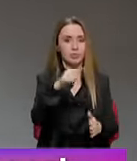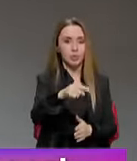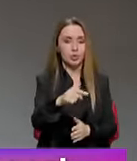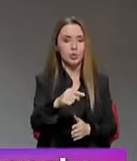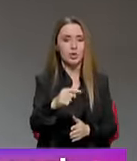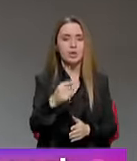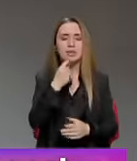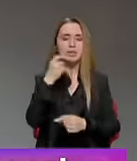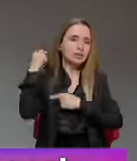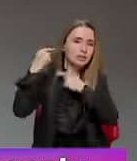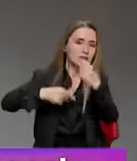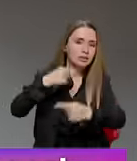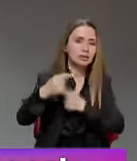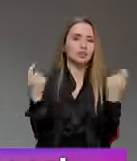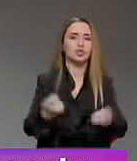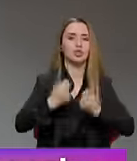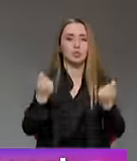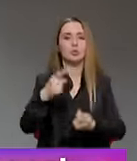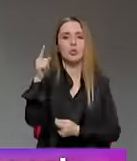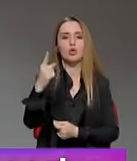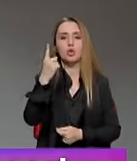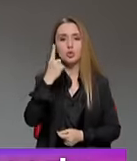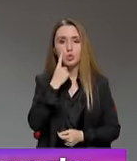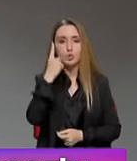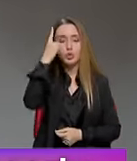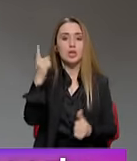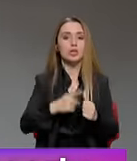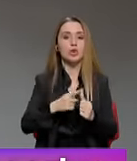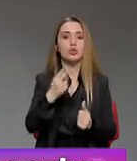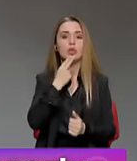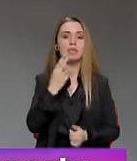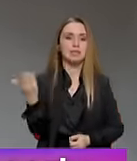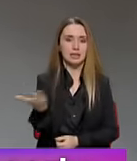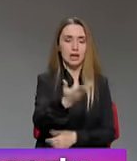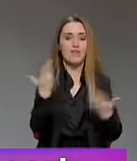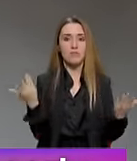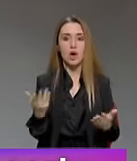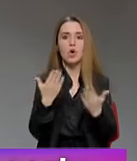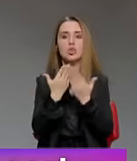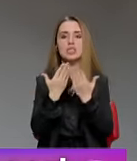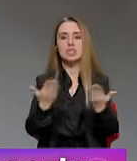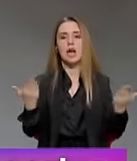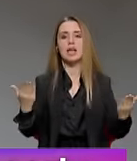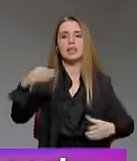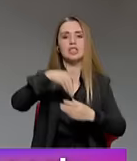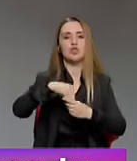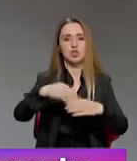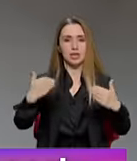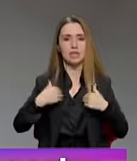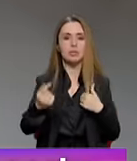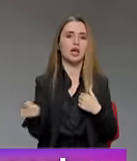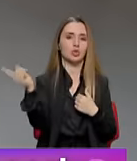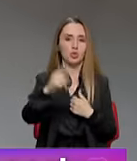Aslında senelere dayanan bir çalışması cumhuriyetin Öncü kadınları ve o serginin de tam içindeyiz